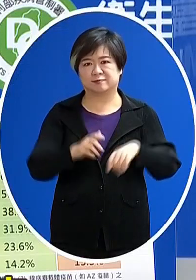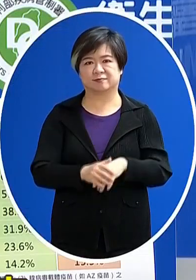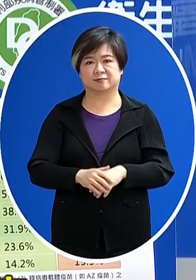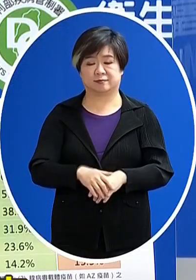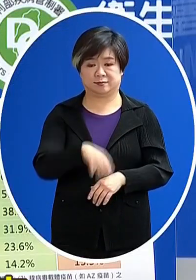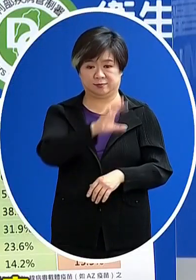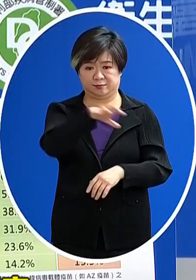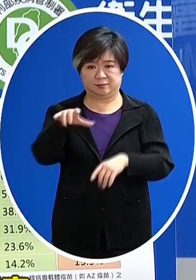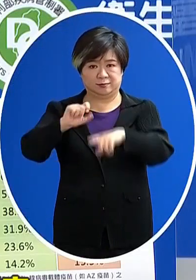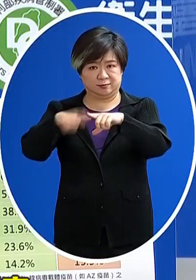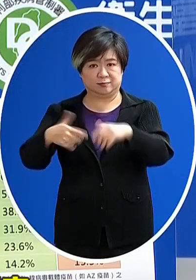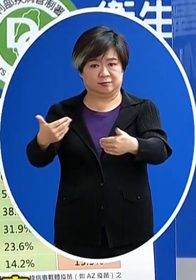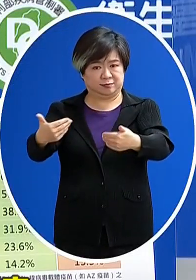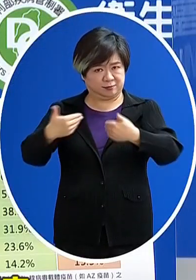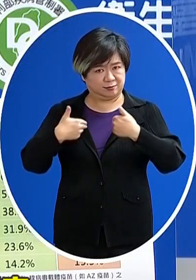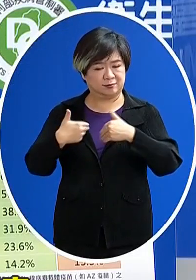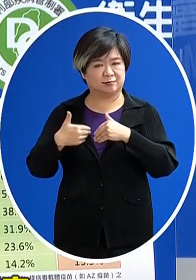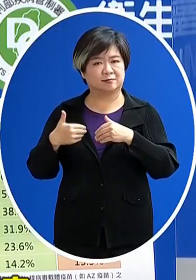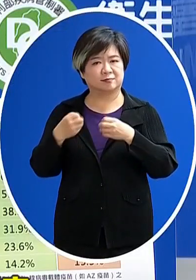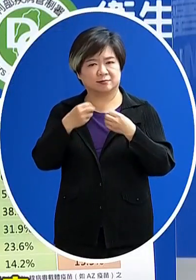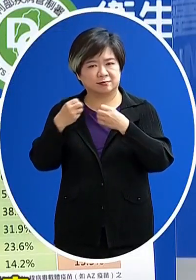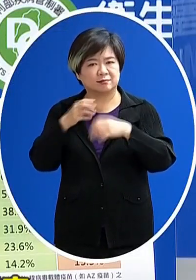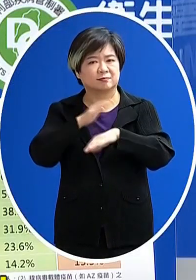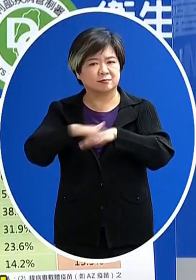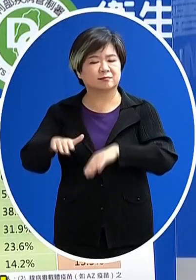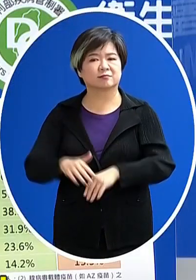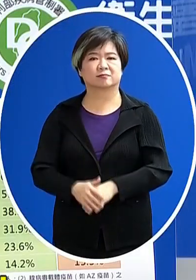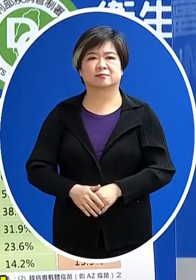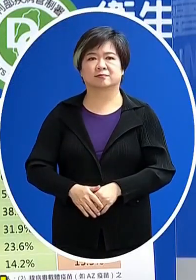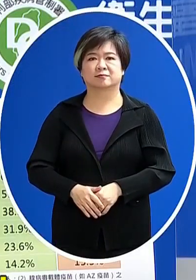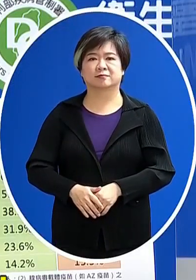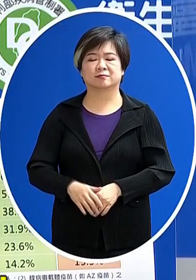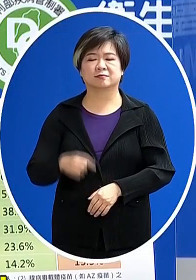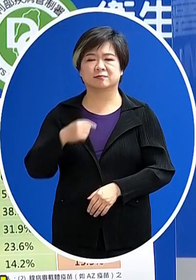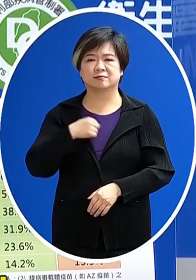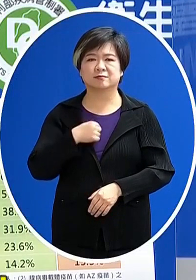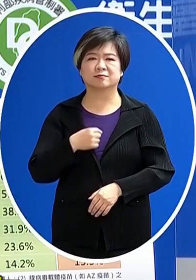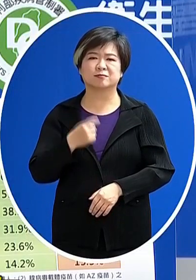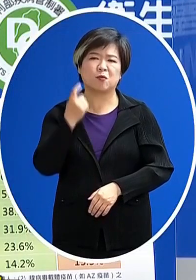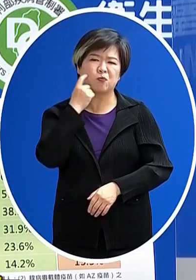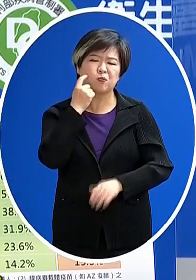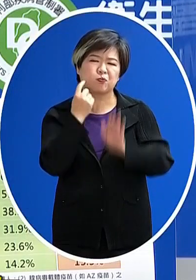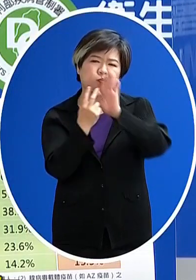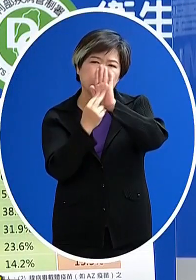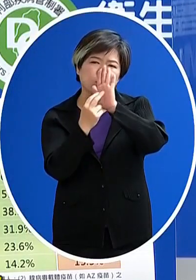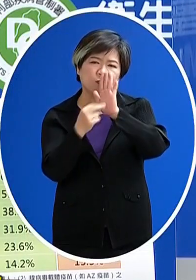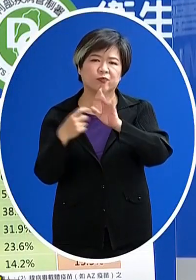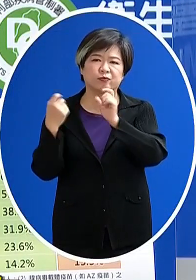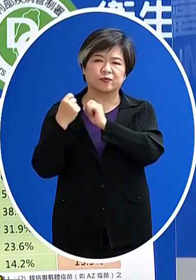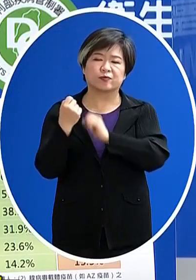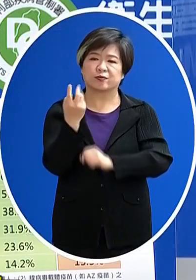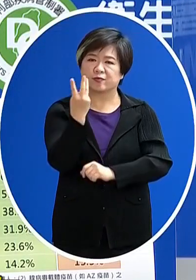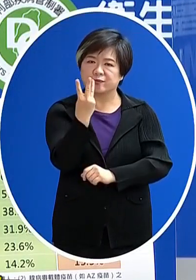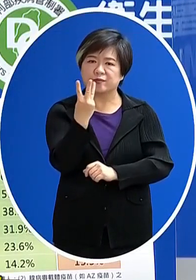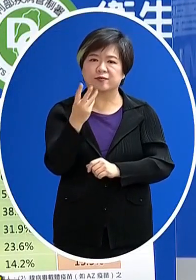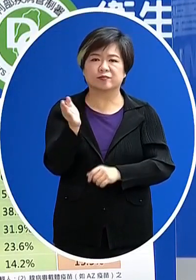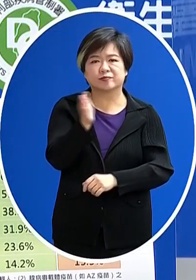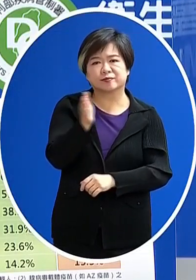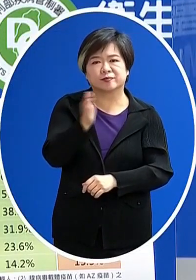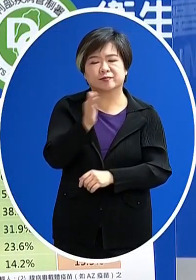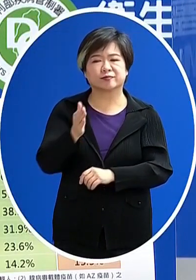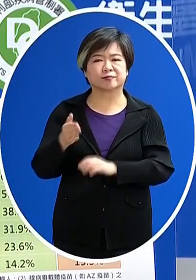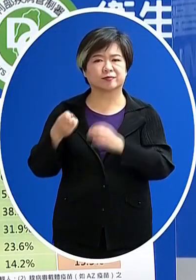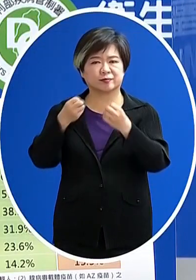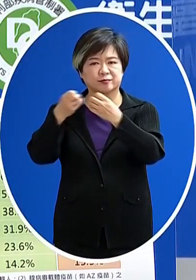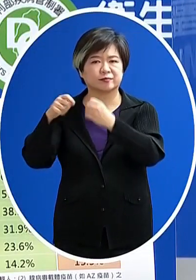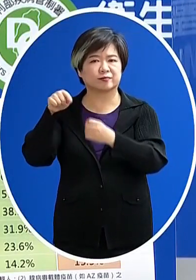都会来跟我们谈论这件事情。那我刚才只是举例像最近就有说三件左右来谈论